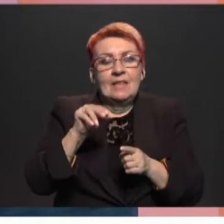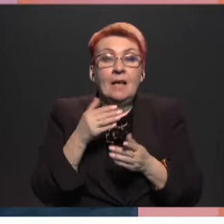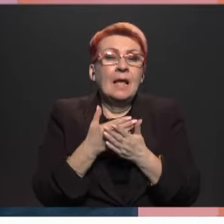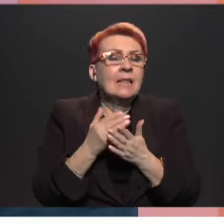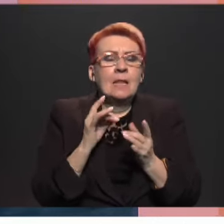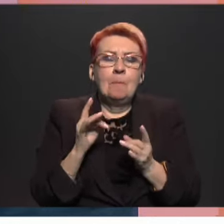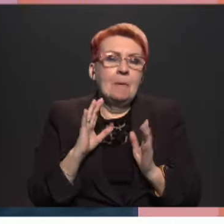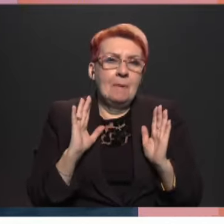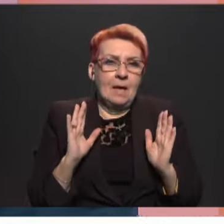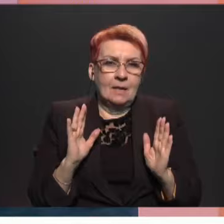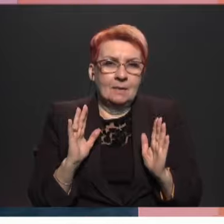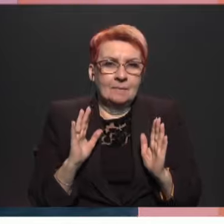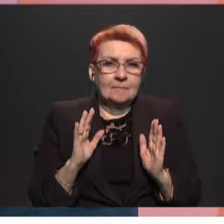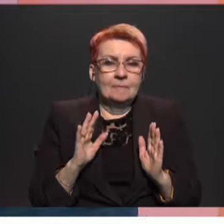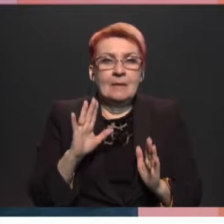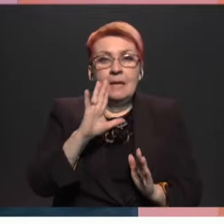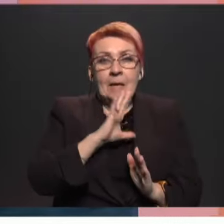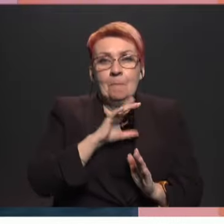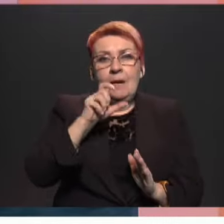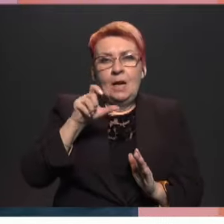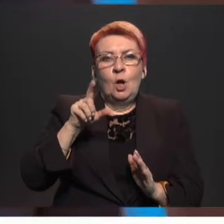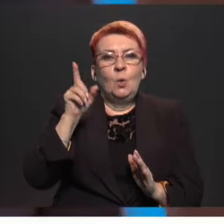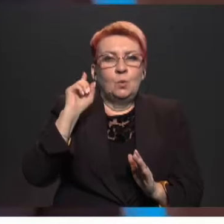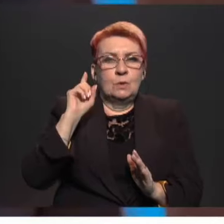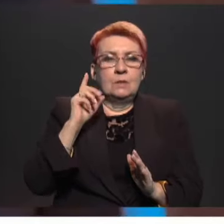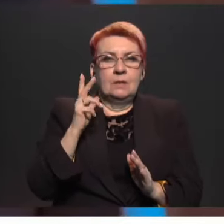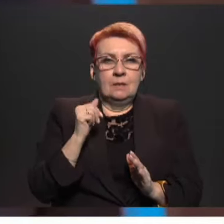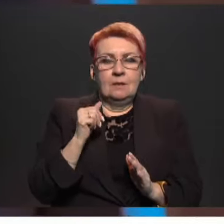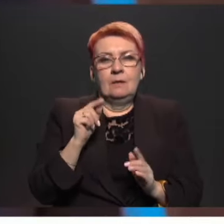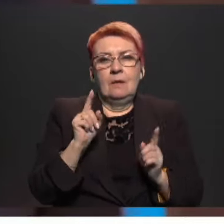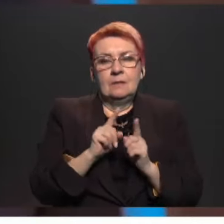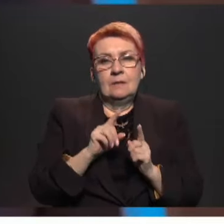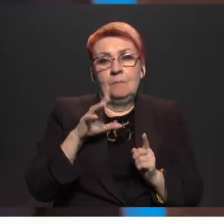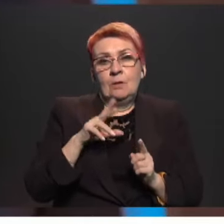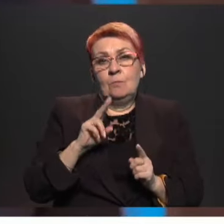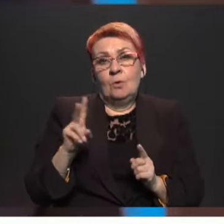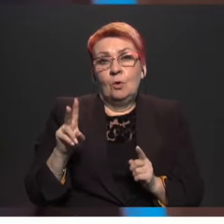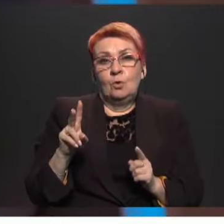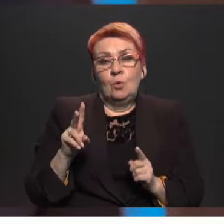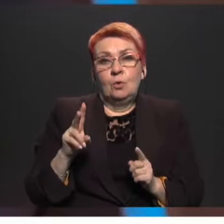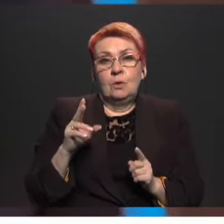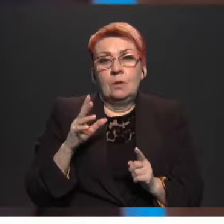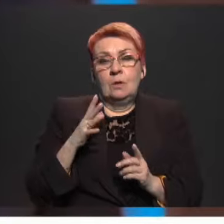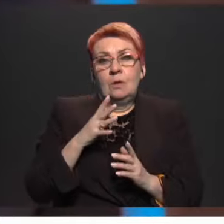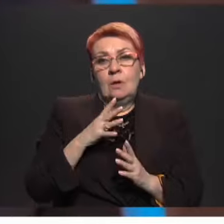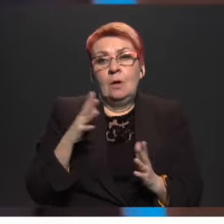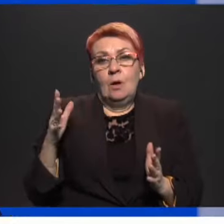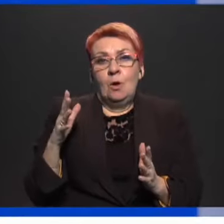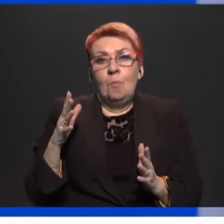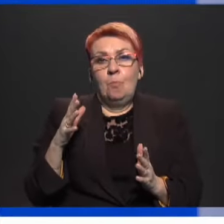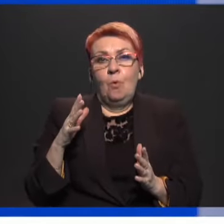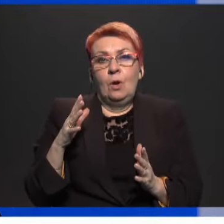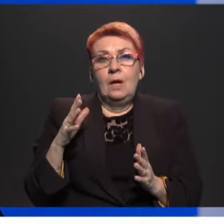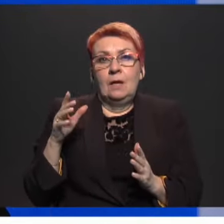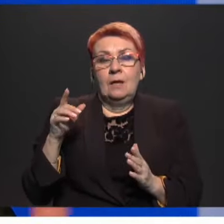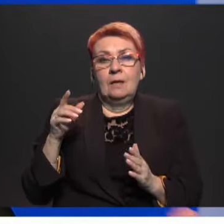вот, вот были люди, да, одинаковые, вот потом кто-то стал жить более южно, у него более смуглая кожа в этом